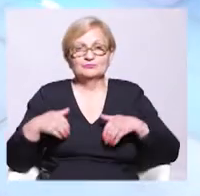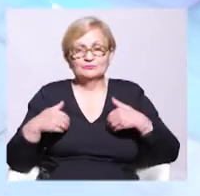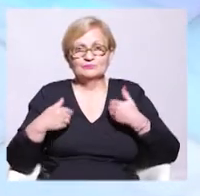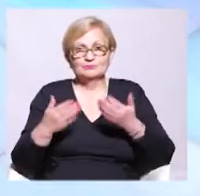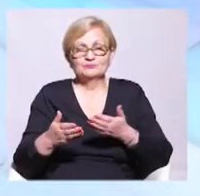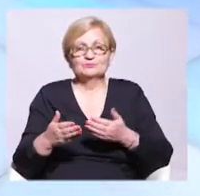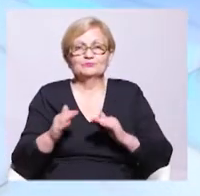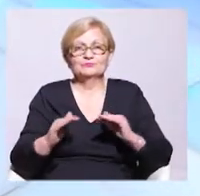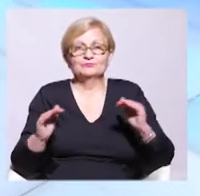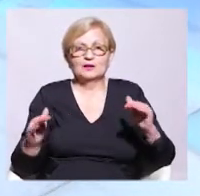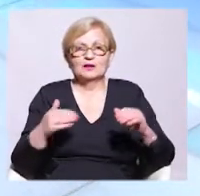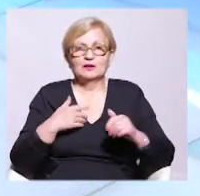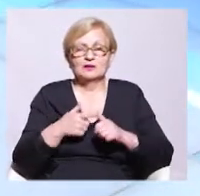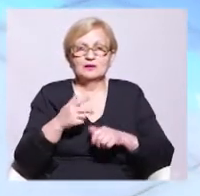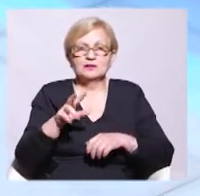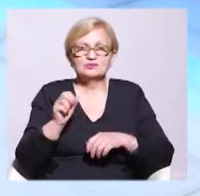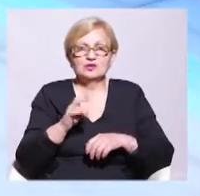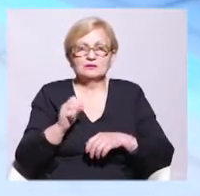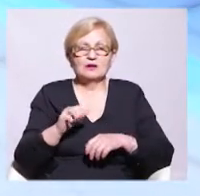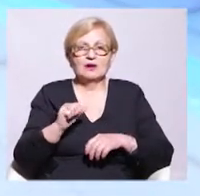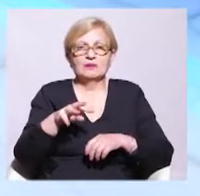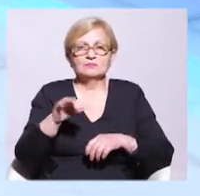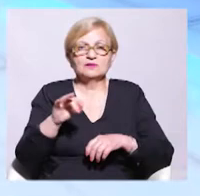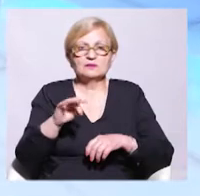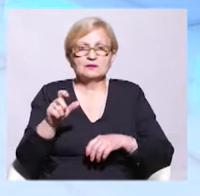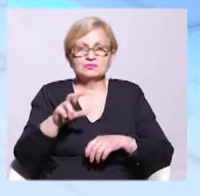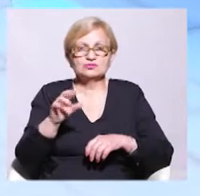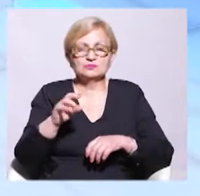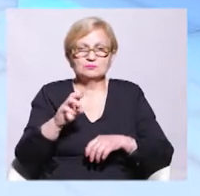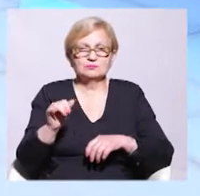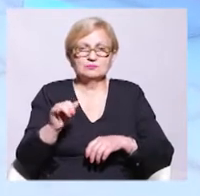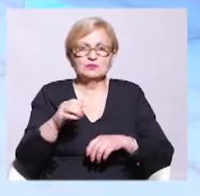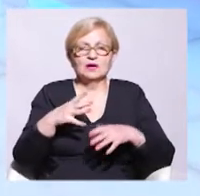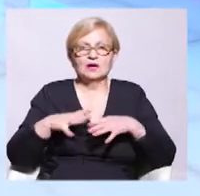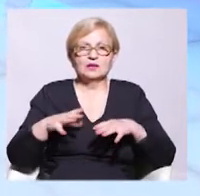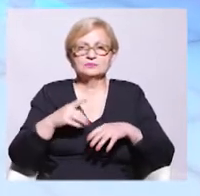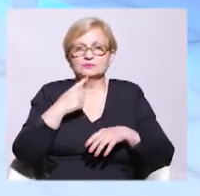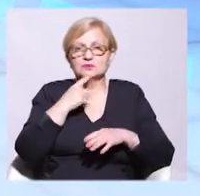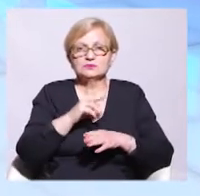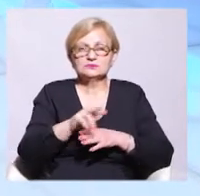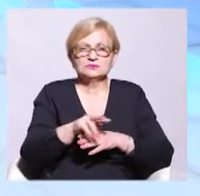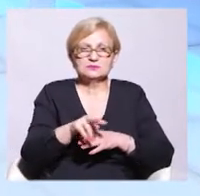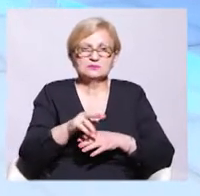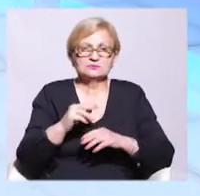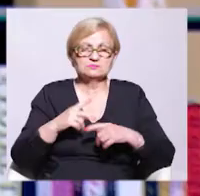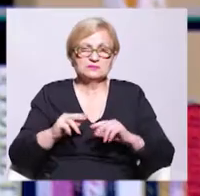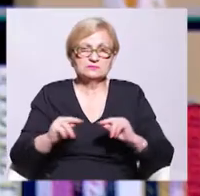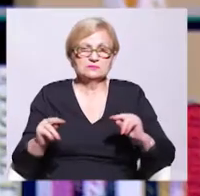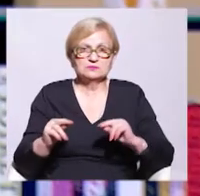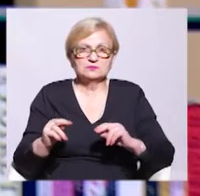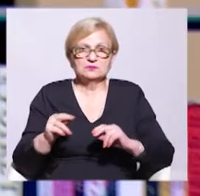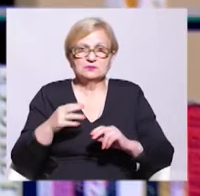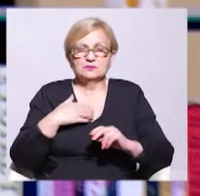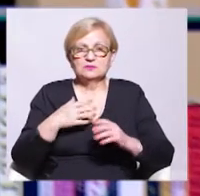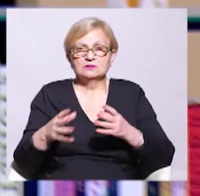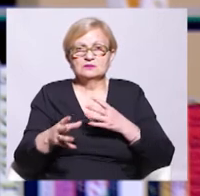გამარჯობა ბავშვებო. მე ჯანა ამირეჯიბი ვარ, მე 7 კლასის ქართული ენისა და ლიტერატურის მასწავლებელი. ჩვენ